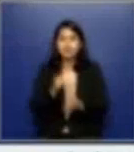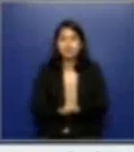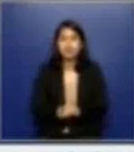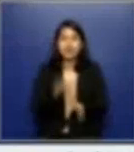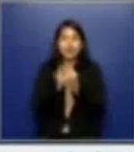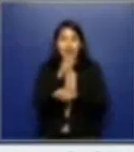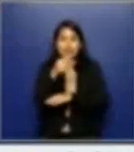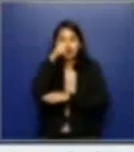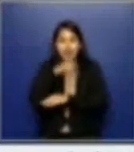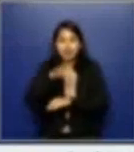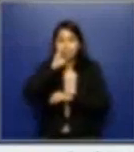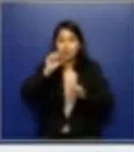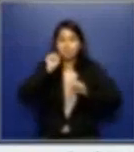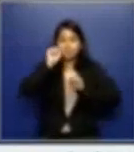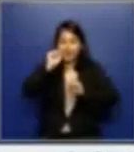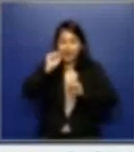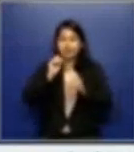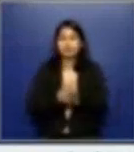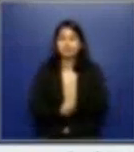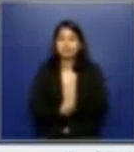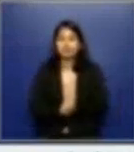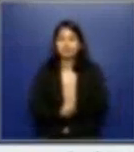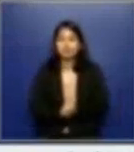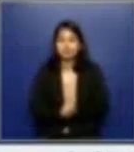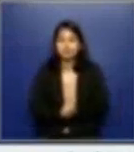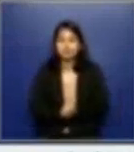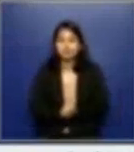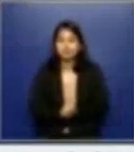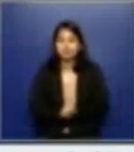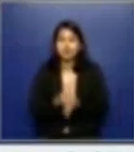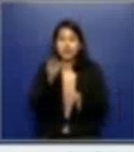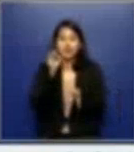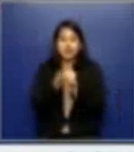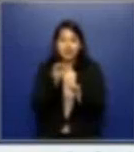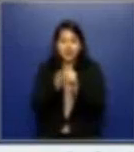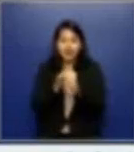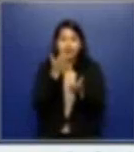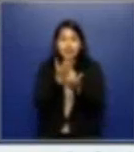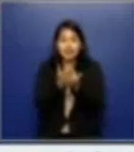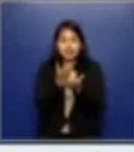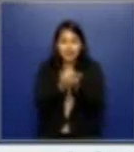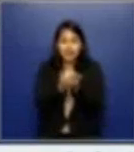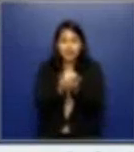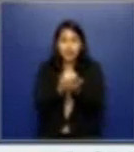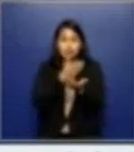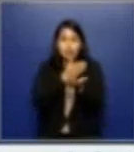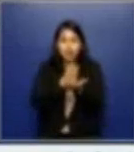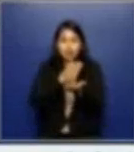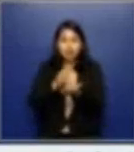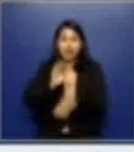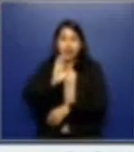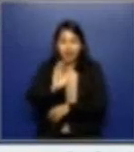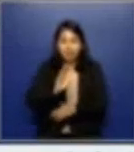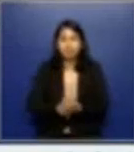ออกมาตรการล่าสุดว่ายังไงครับห้ามธนาคารจ่ายเงินปันผลแก่ผู้ถือหุ้นทำไม